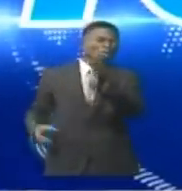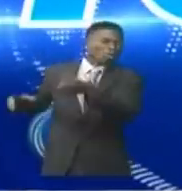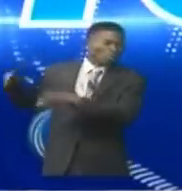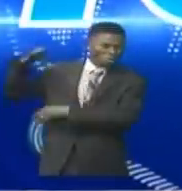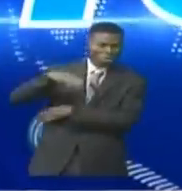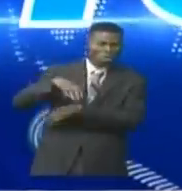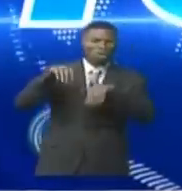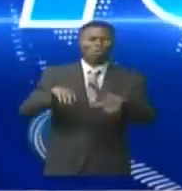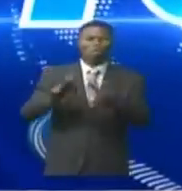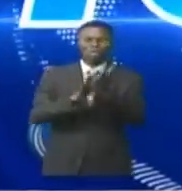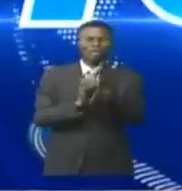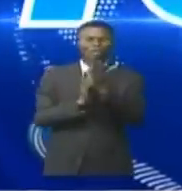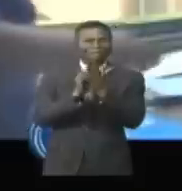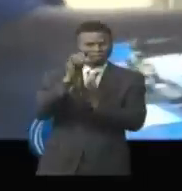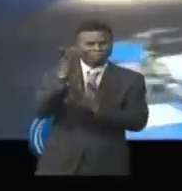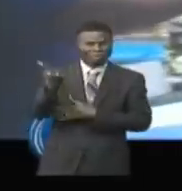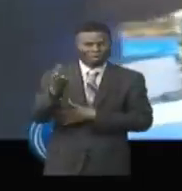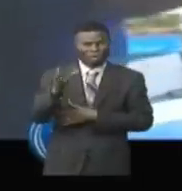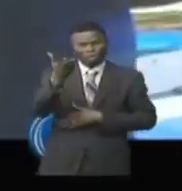congolais sur les rails. Regardez.